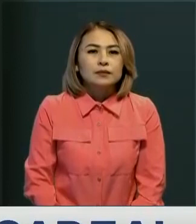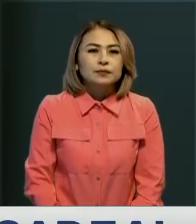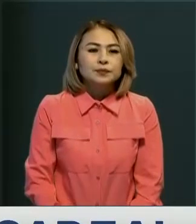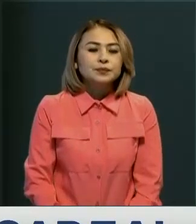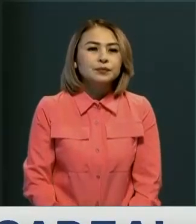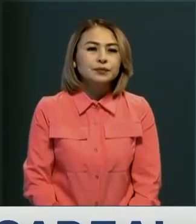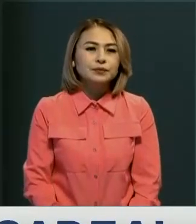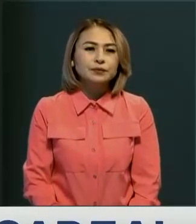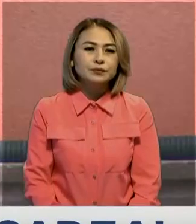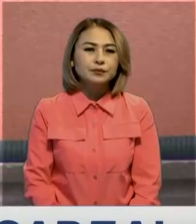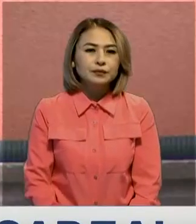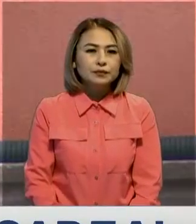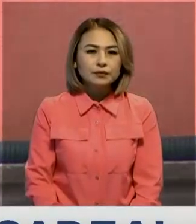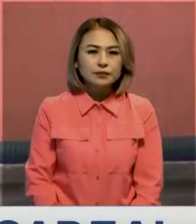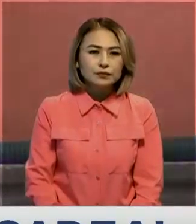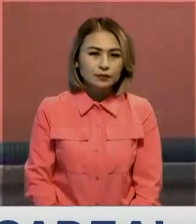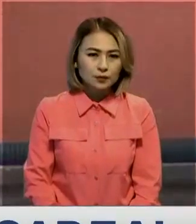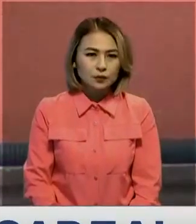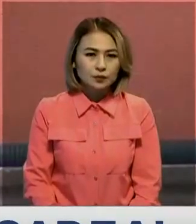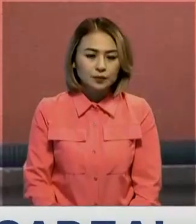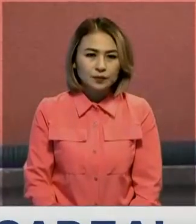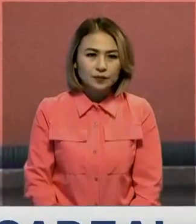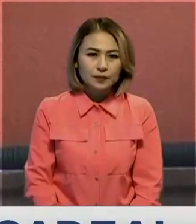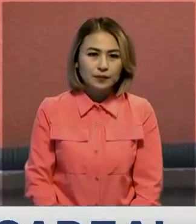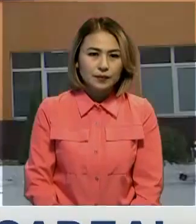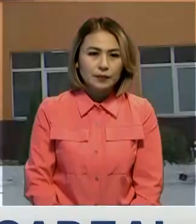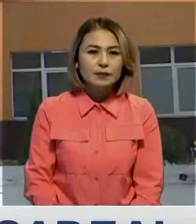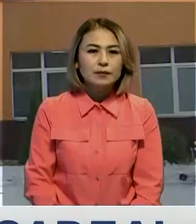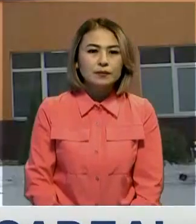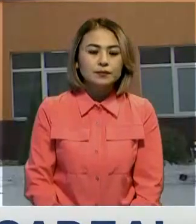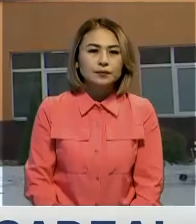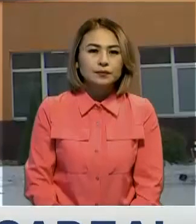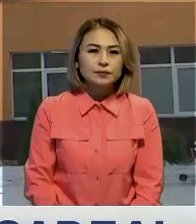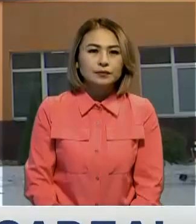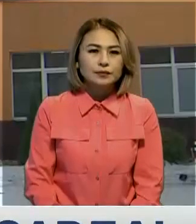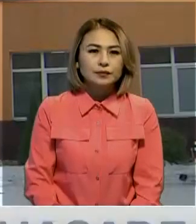мамандары. Жандос Айтбайұлы, Кенже Амараев, Нұрдәулет Жақсыбаев, хабар 24, Алматыдан.